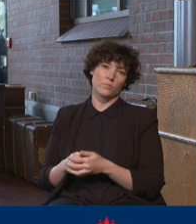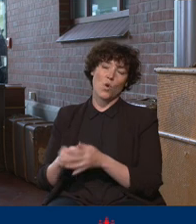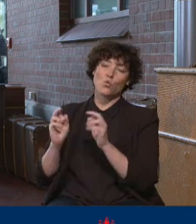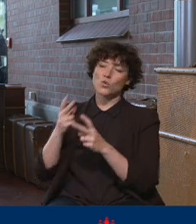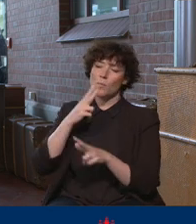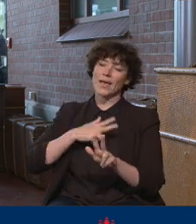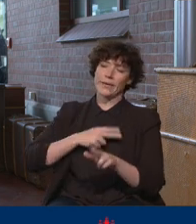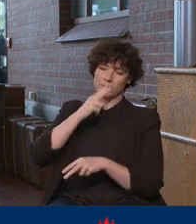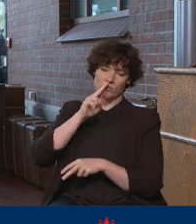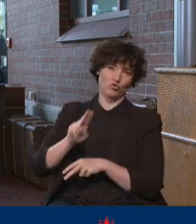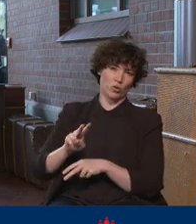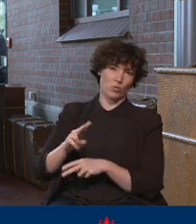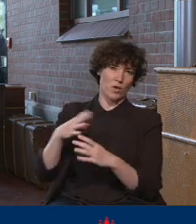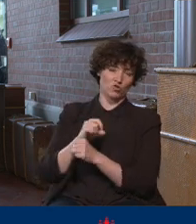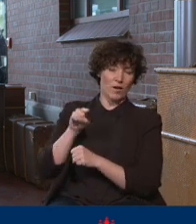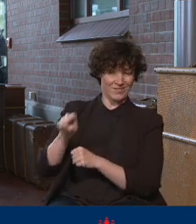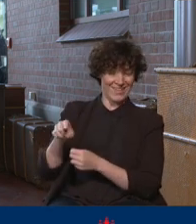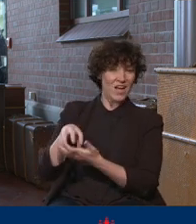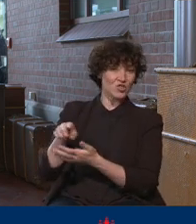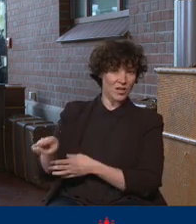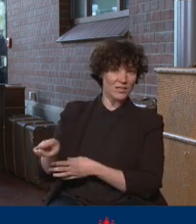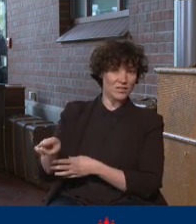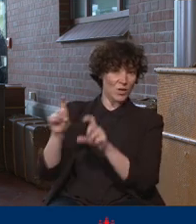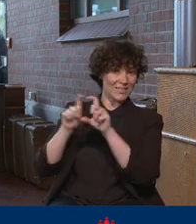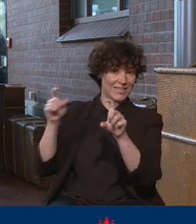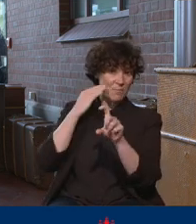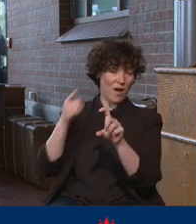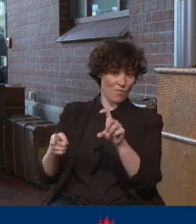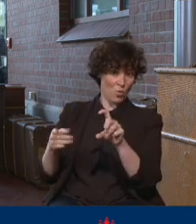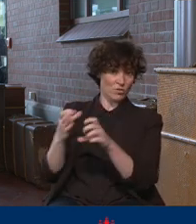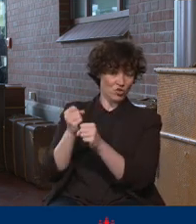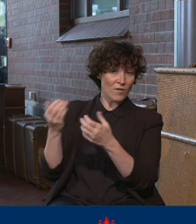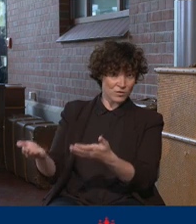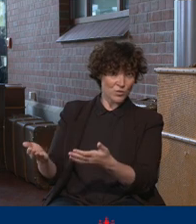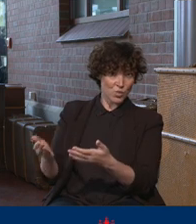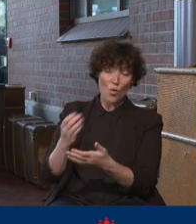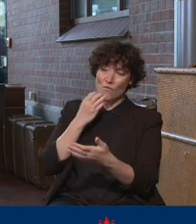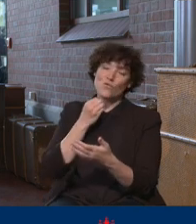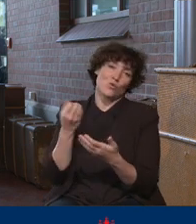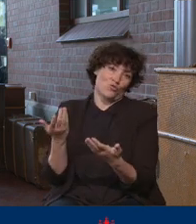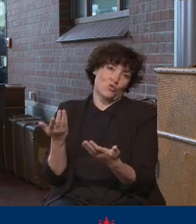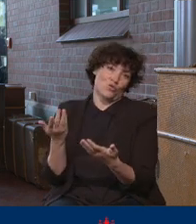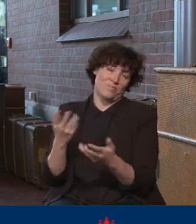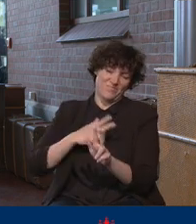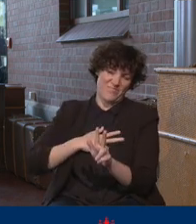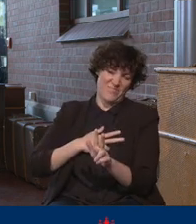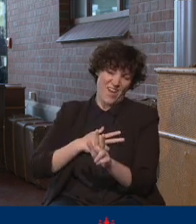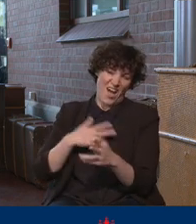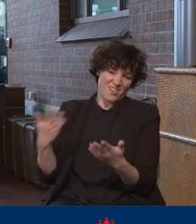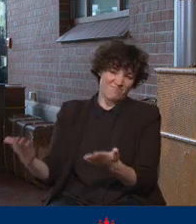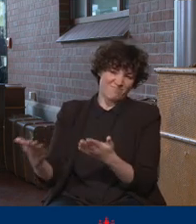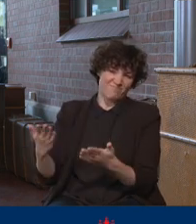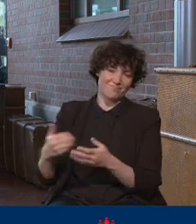kriegt man an dieser stelle an diesem standort wirklich das thema wohnen so platziert wie wir es uns wünschen da bin ich persönlich als